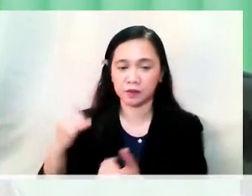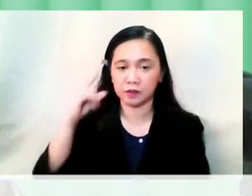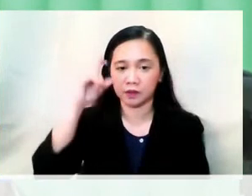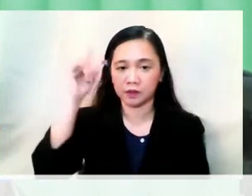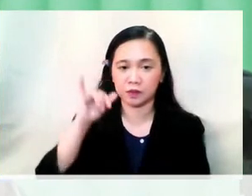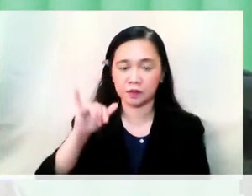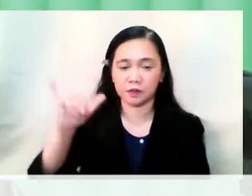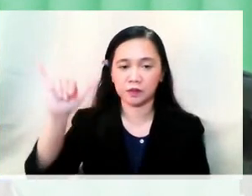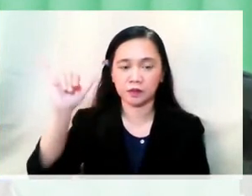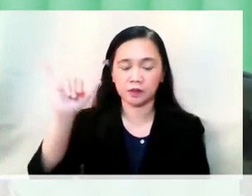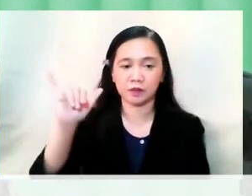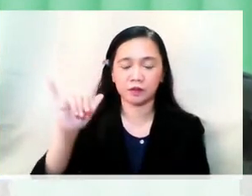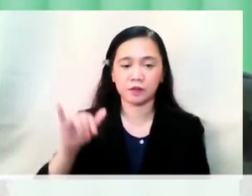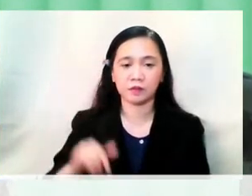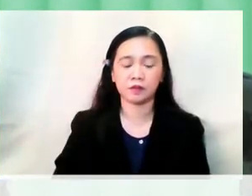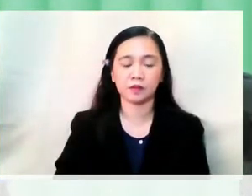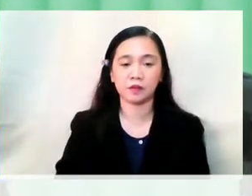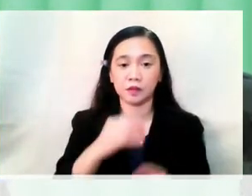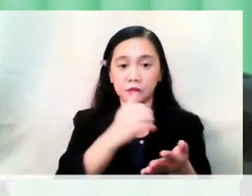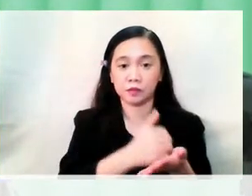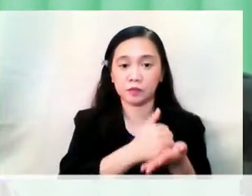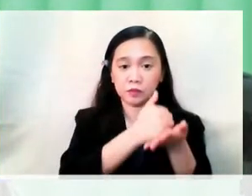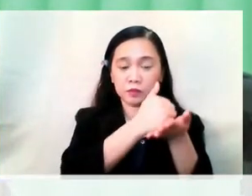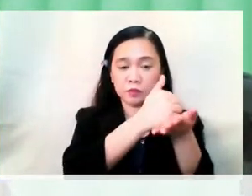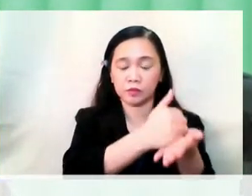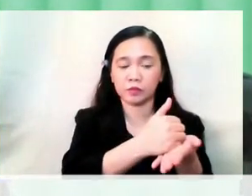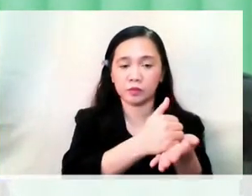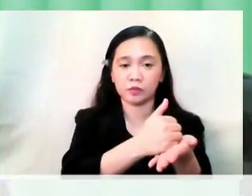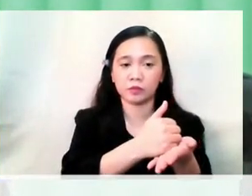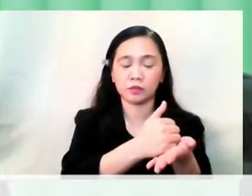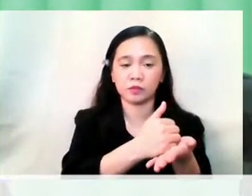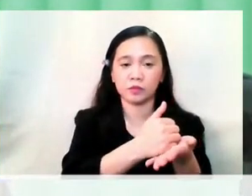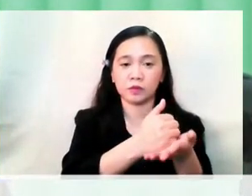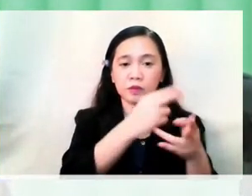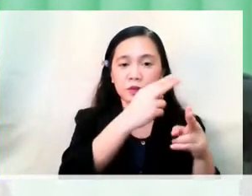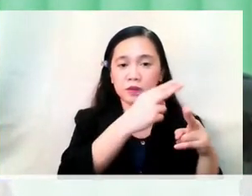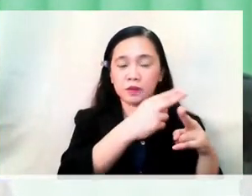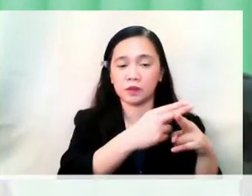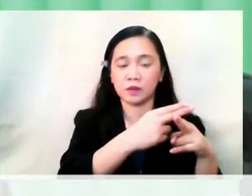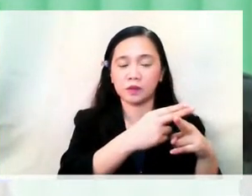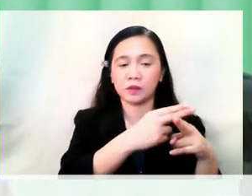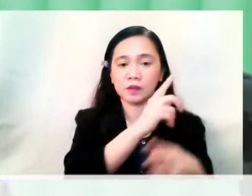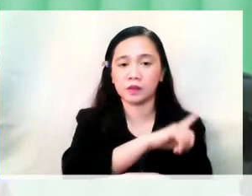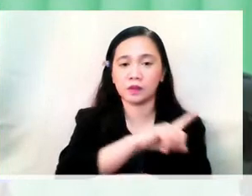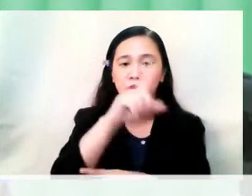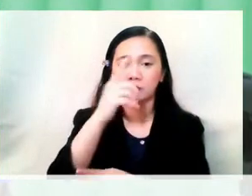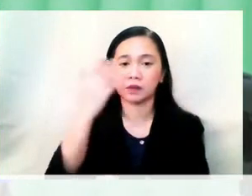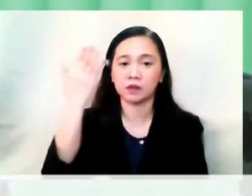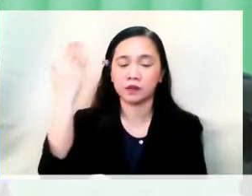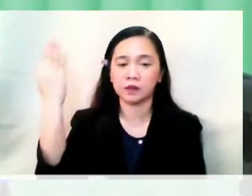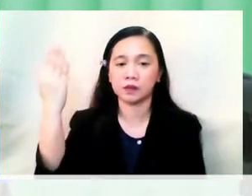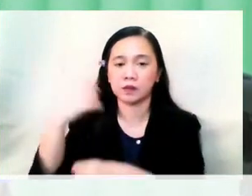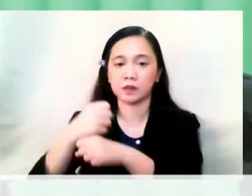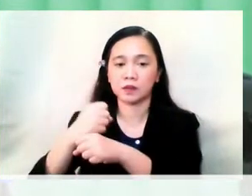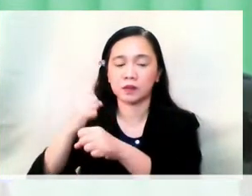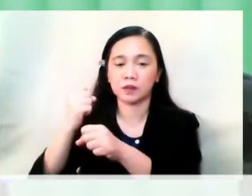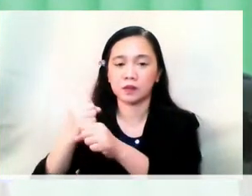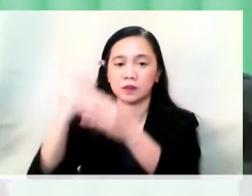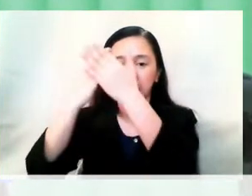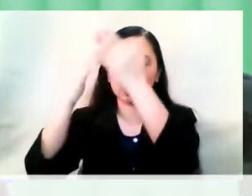hanggan. Ang tumutulong sa atin ay ang pangalan ng Panginoon. Siya ang may gawa ng langit at